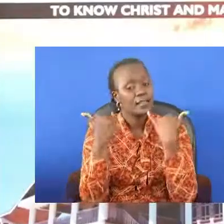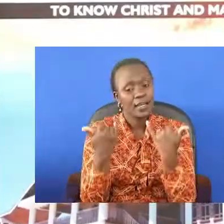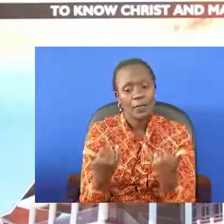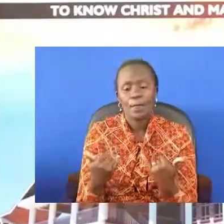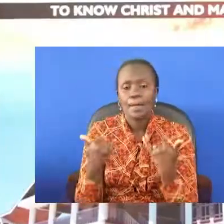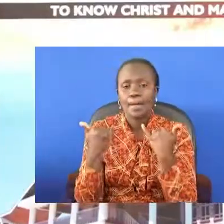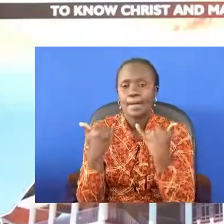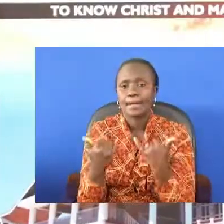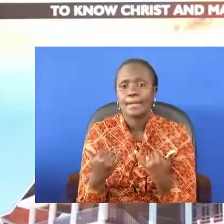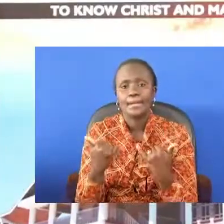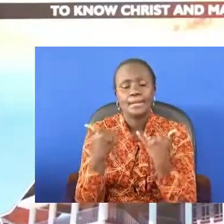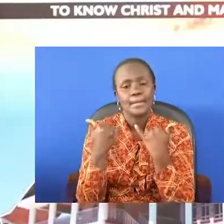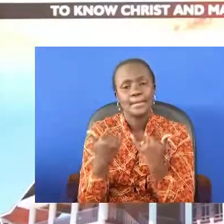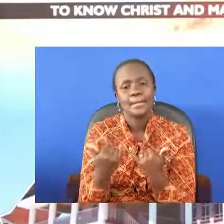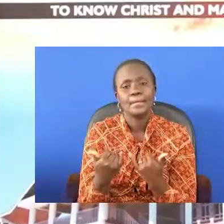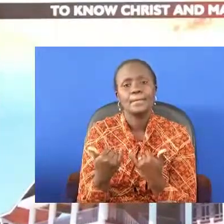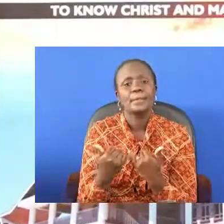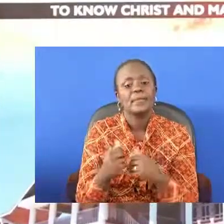Sasa,